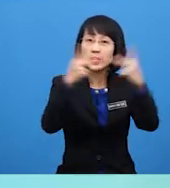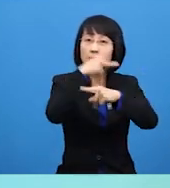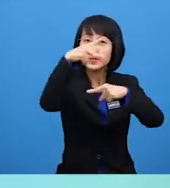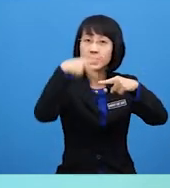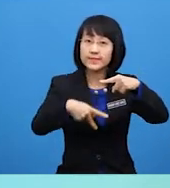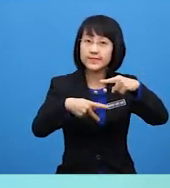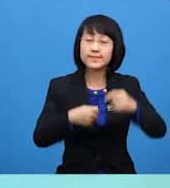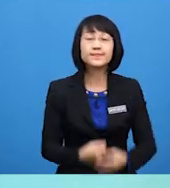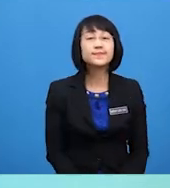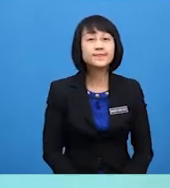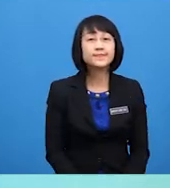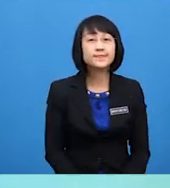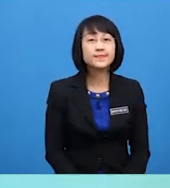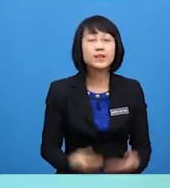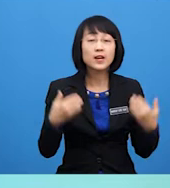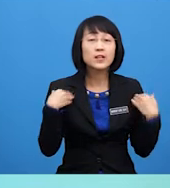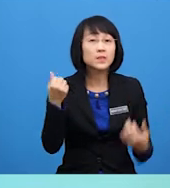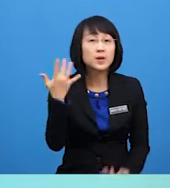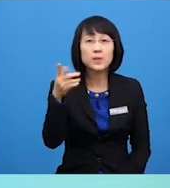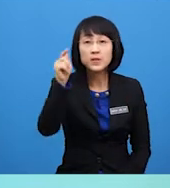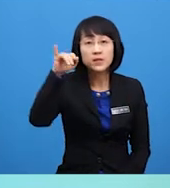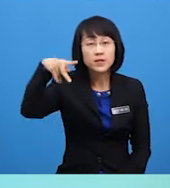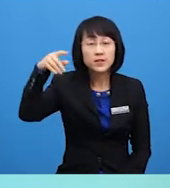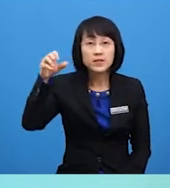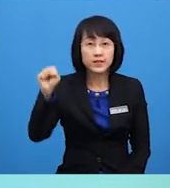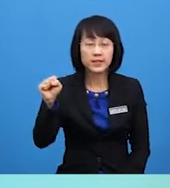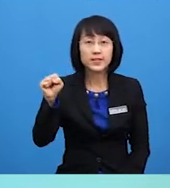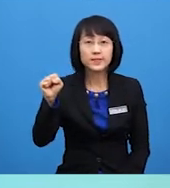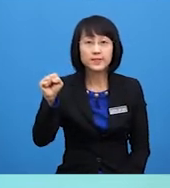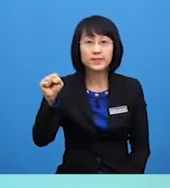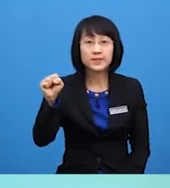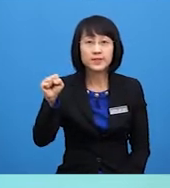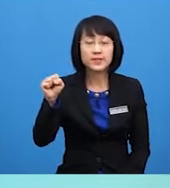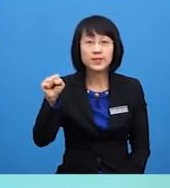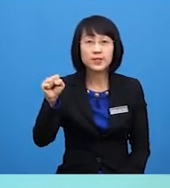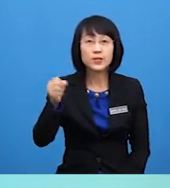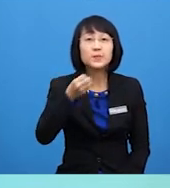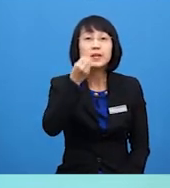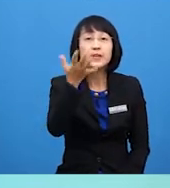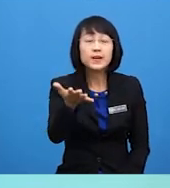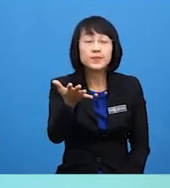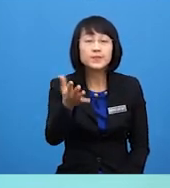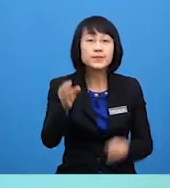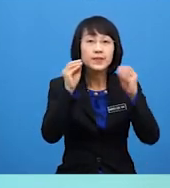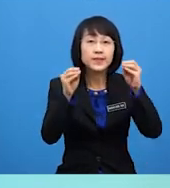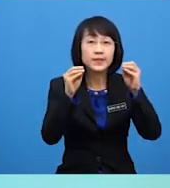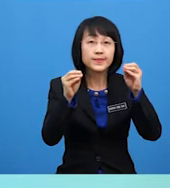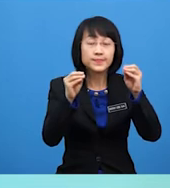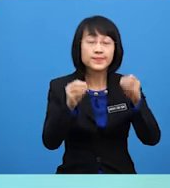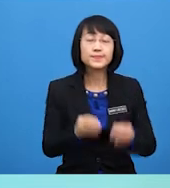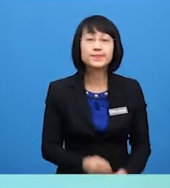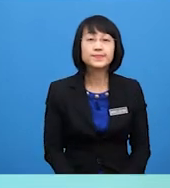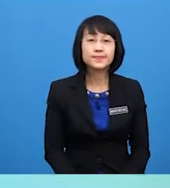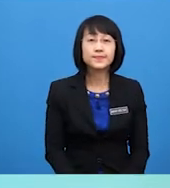pecahan. Ada berapa tips yang cikgu perkenalkan semasa di awal